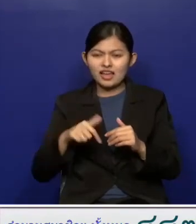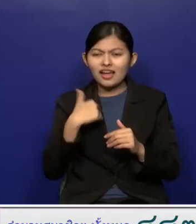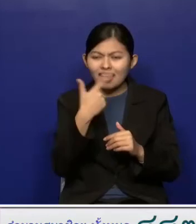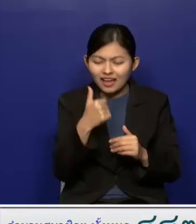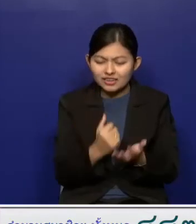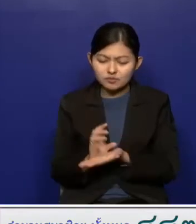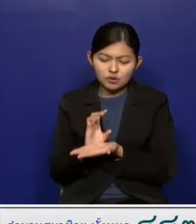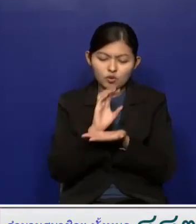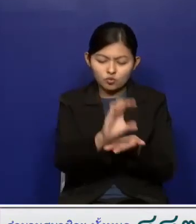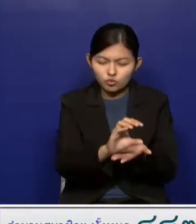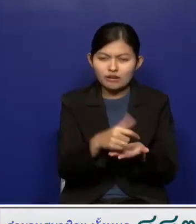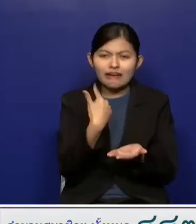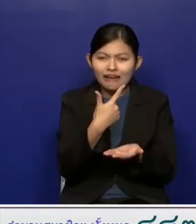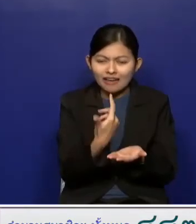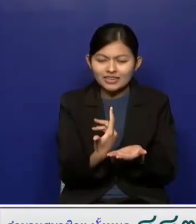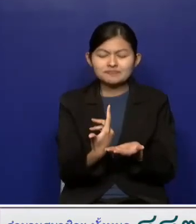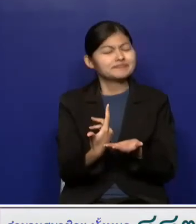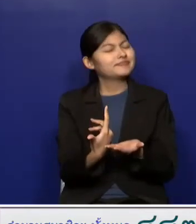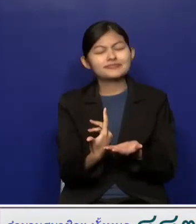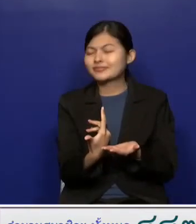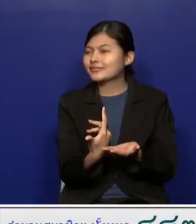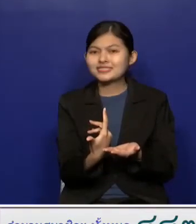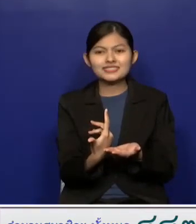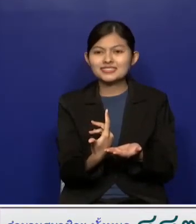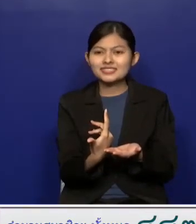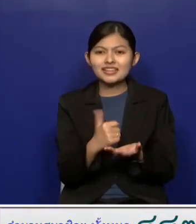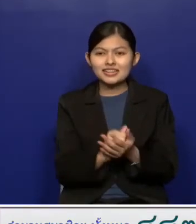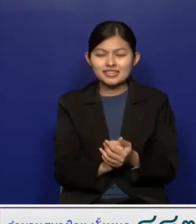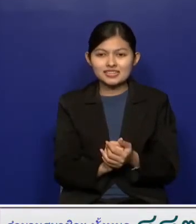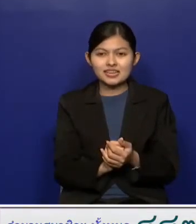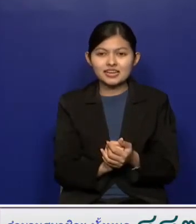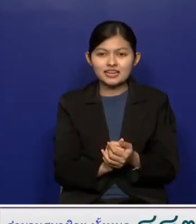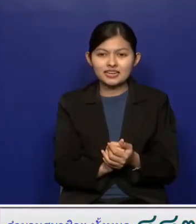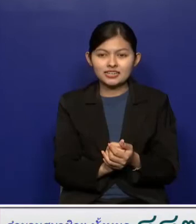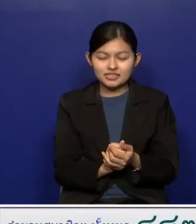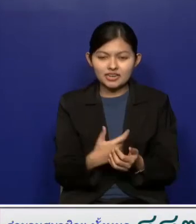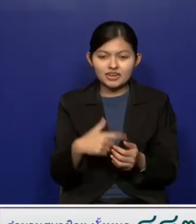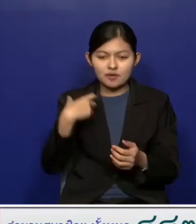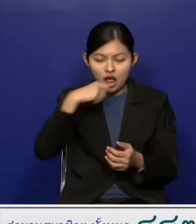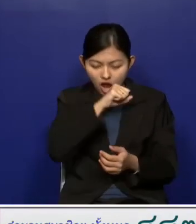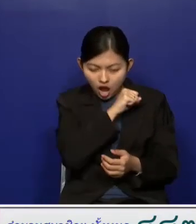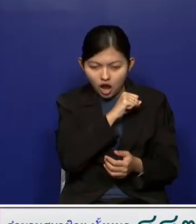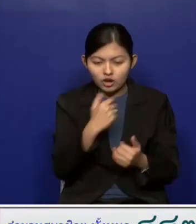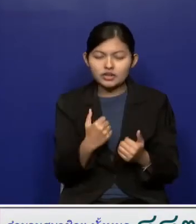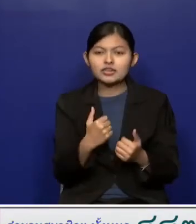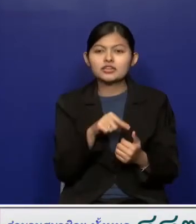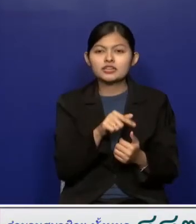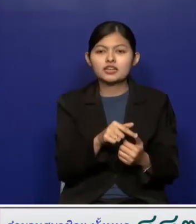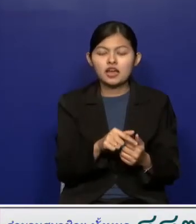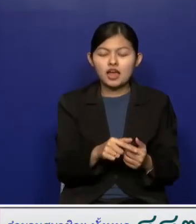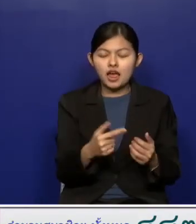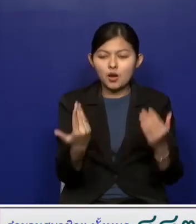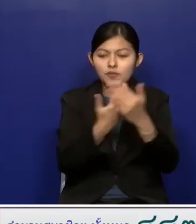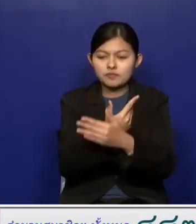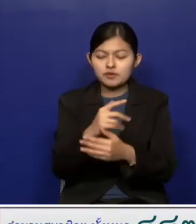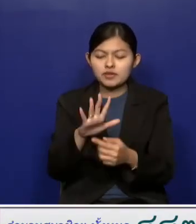ไปลงทุนทำโรงงานเอทานอลครับซึ่งการนำเอทานอลทำอ้อยไปผลิตเอทานอลเป็นทาง